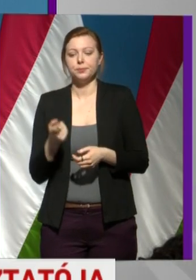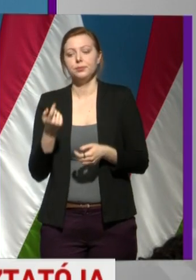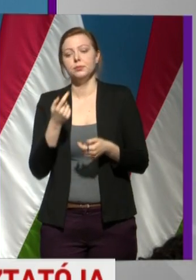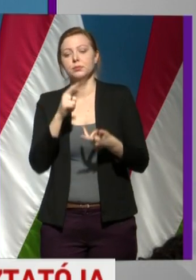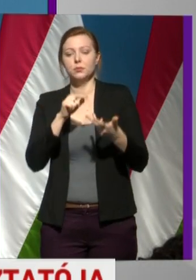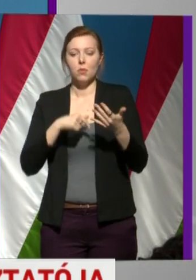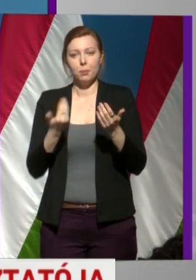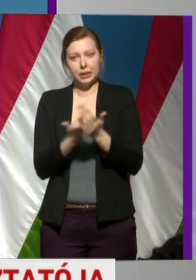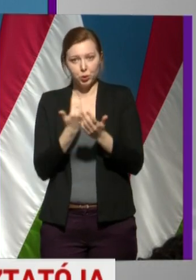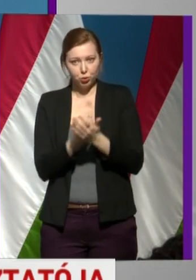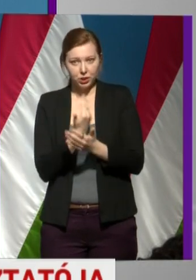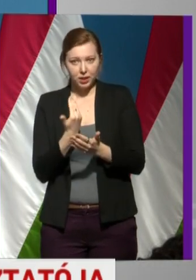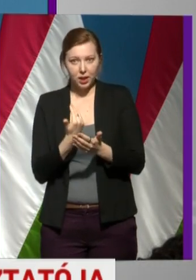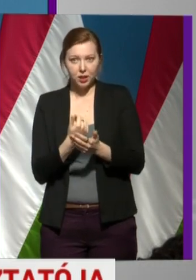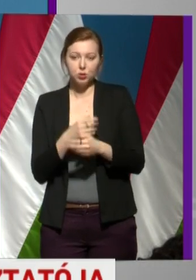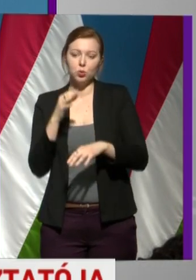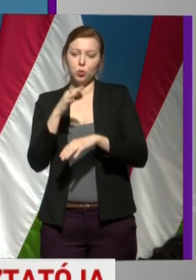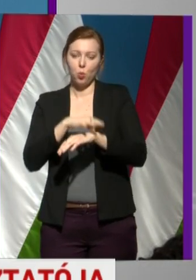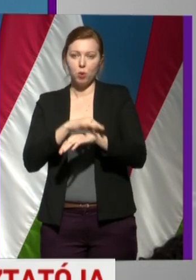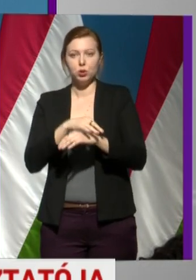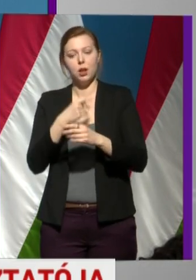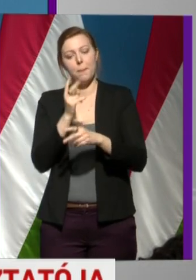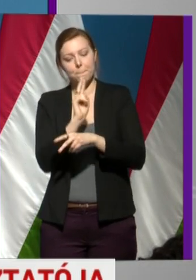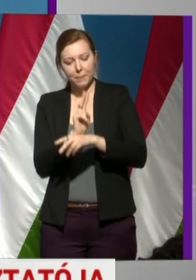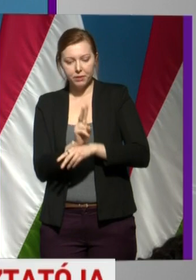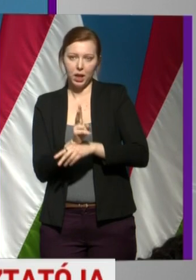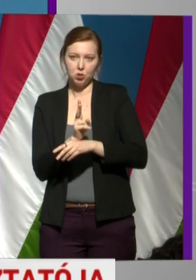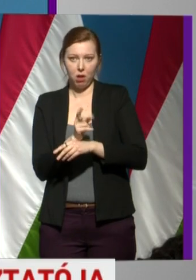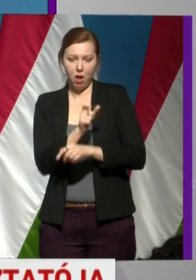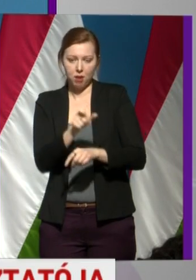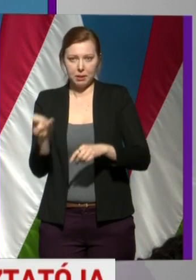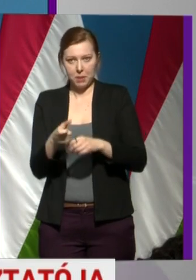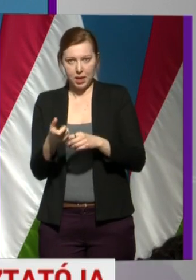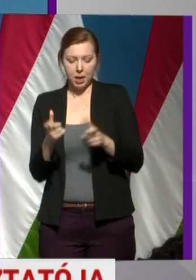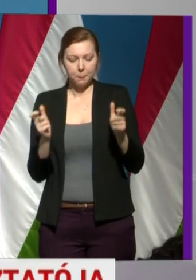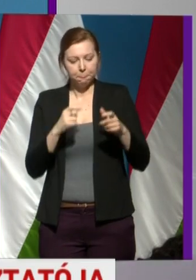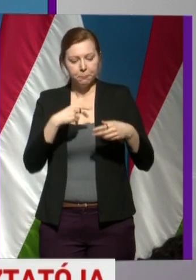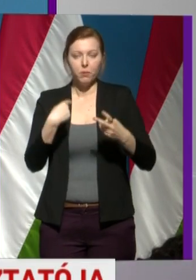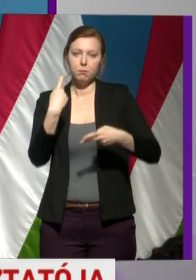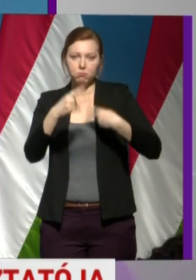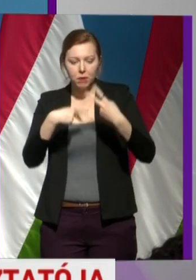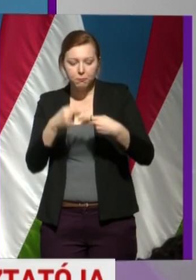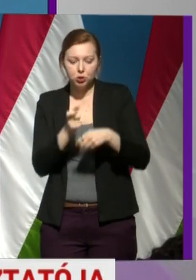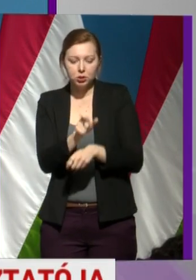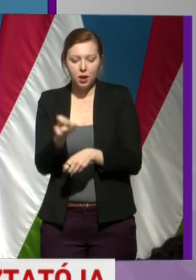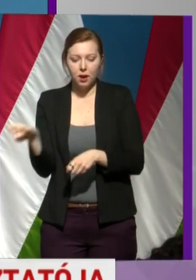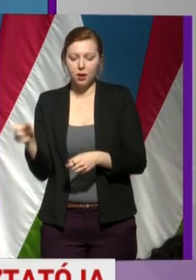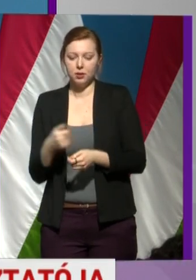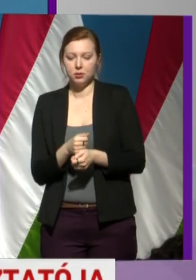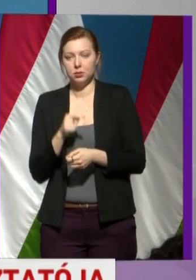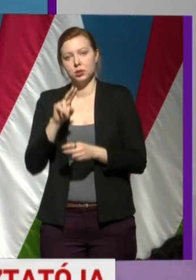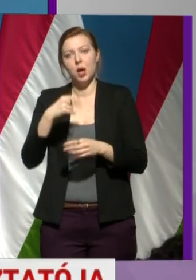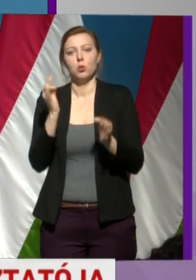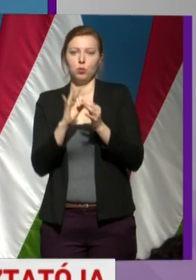ahhoz, hogy orvosilag megfigyelés alá kerüljenek, vagy megvizsgálják őket, azok